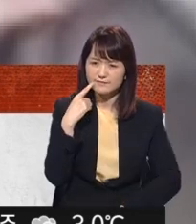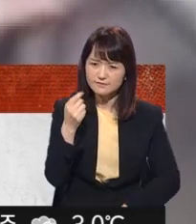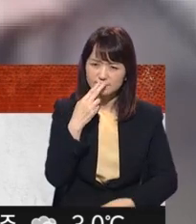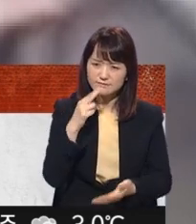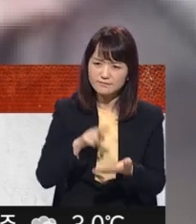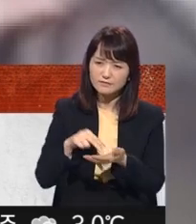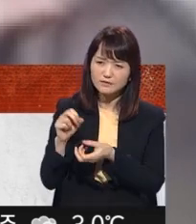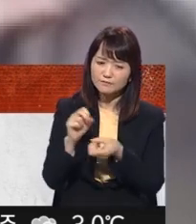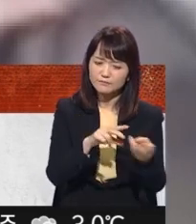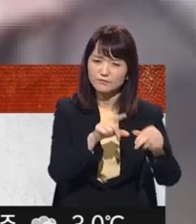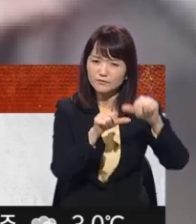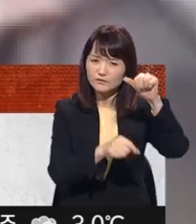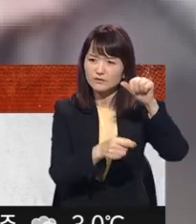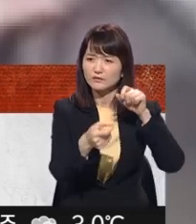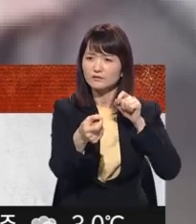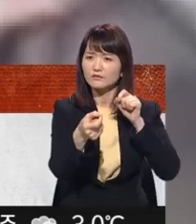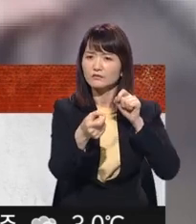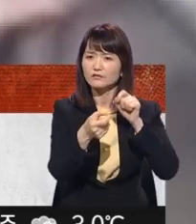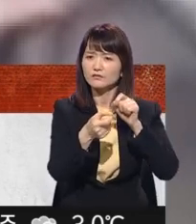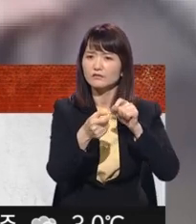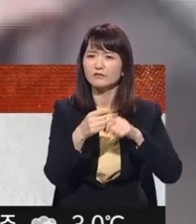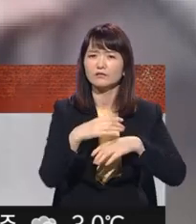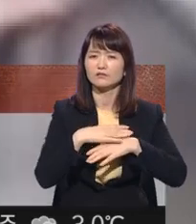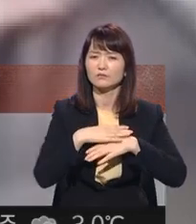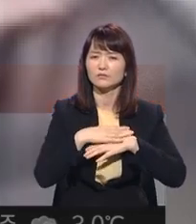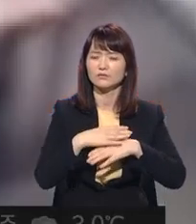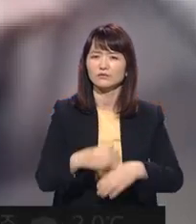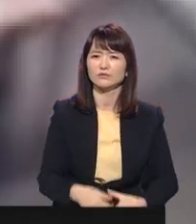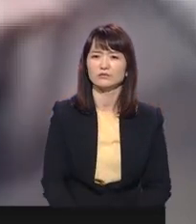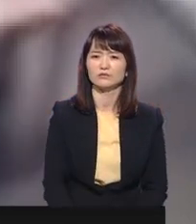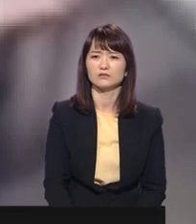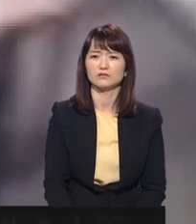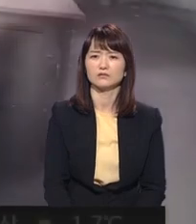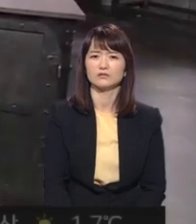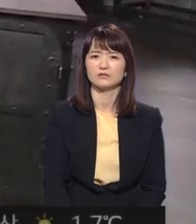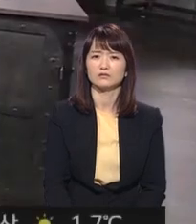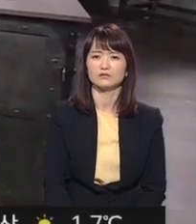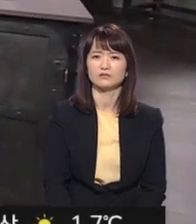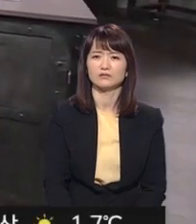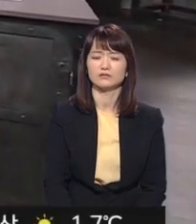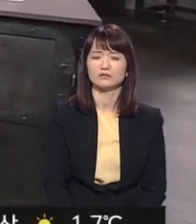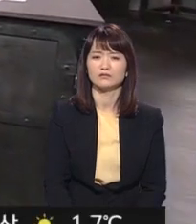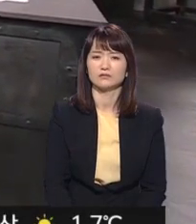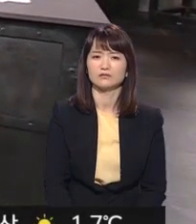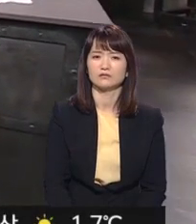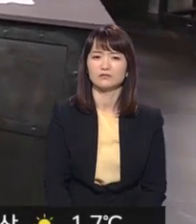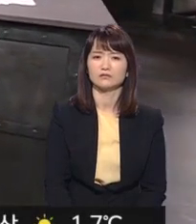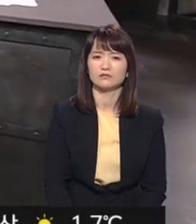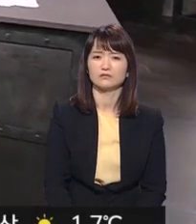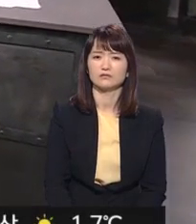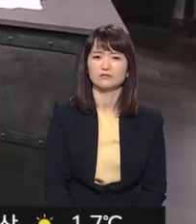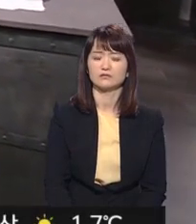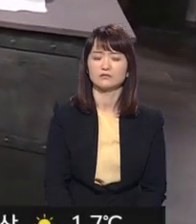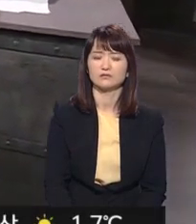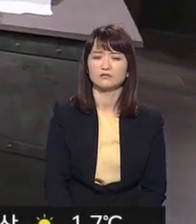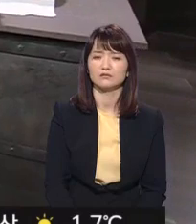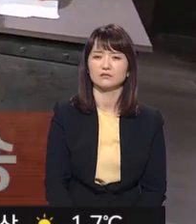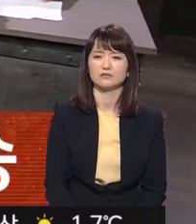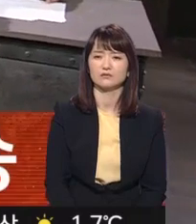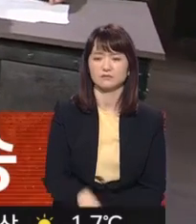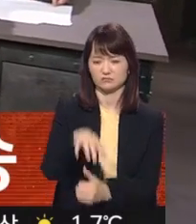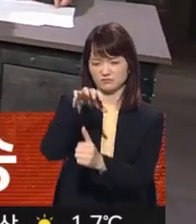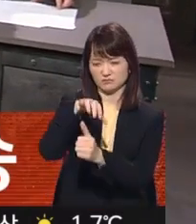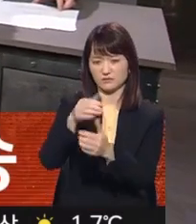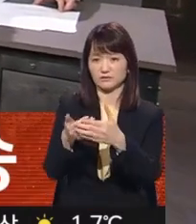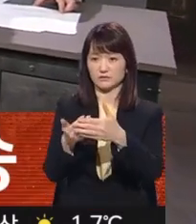형제를 보낸 마당에 5월이 다가오니까 되게 무섭죠 아 소장님 수감되기 전에